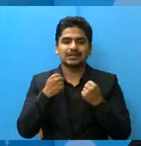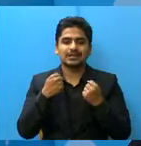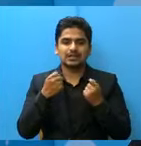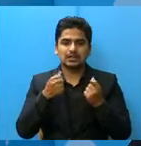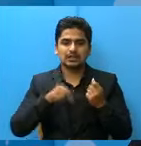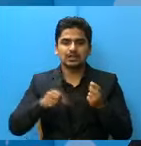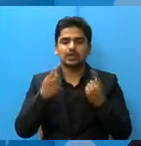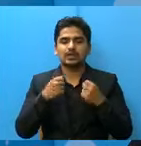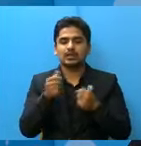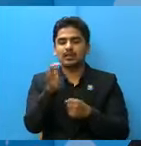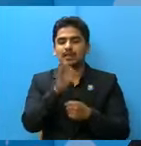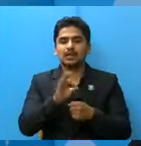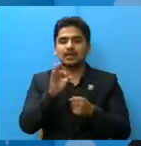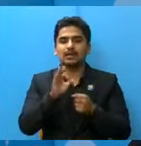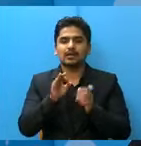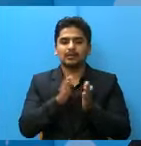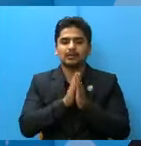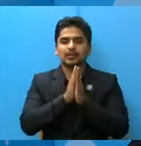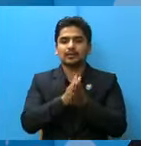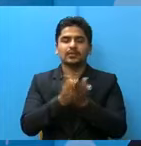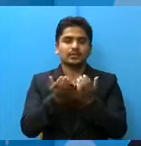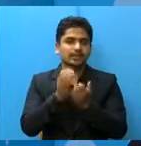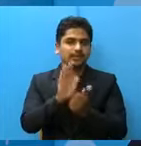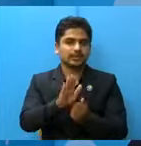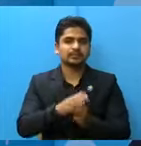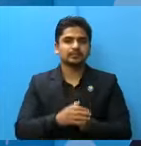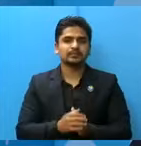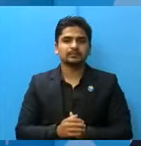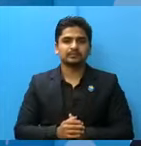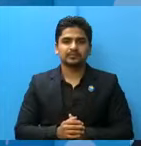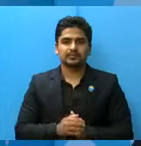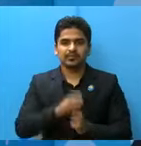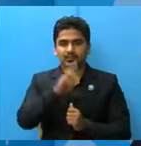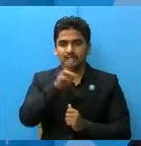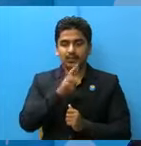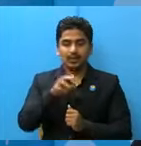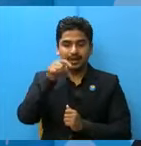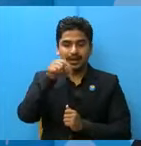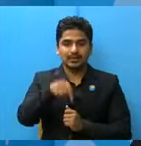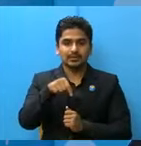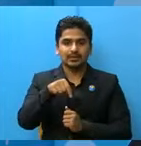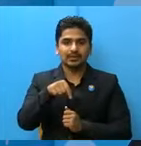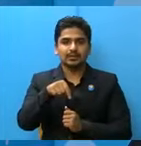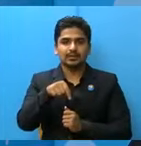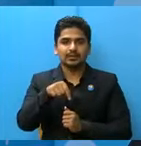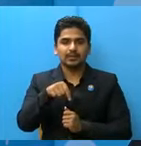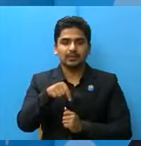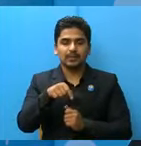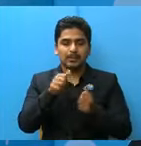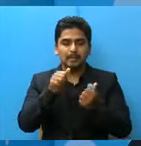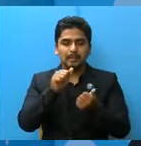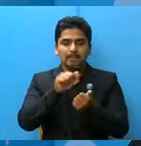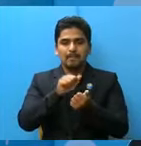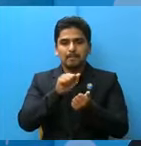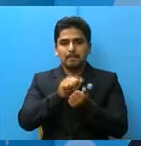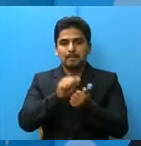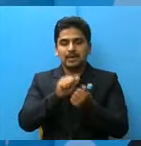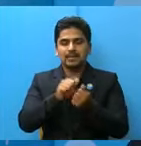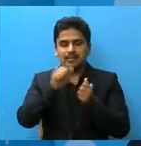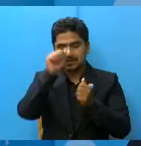जन्शन के मंत्राले हार्दिक अनुरोद गर्द छा रा आजको यो प्रेस ब्रीफिंग